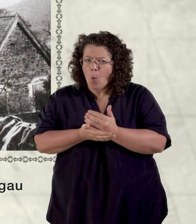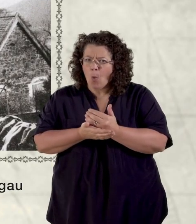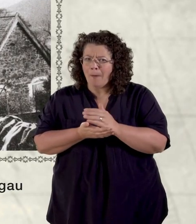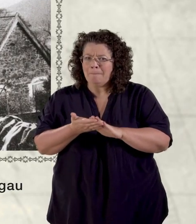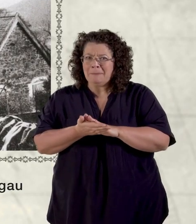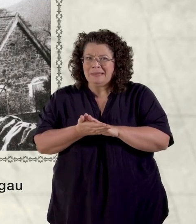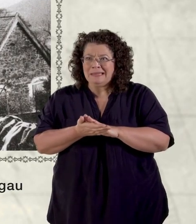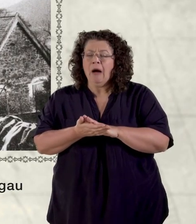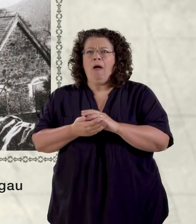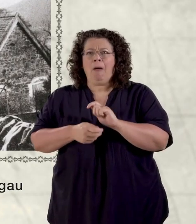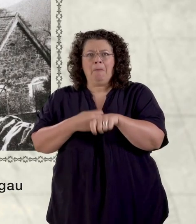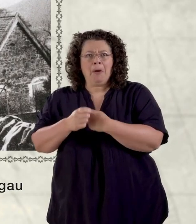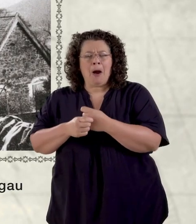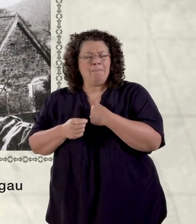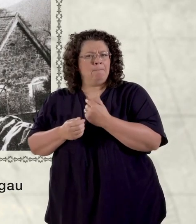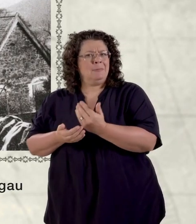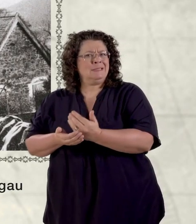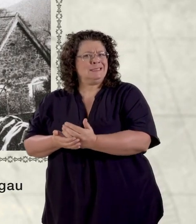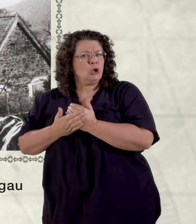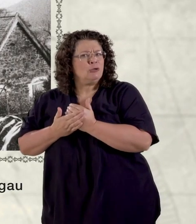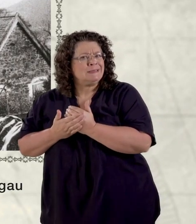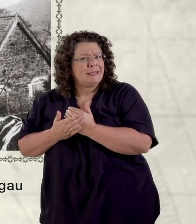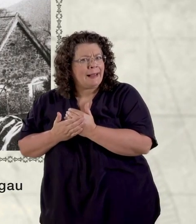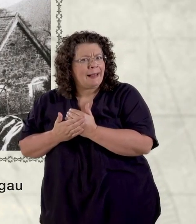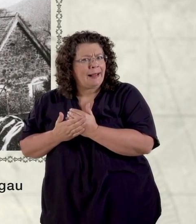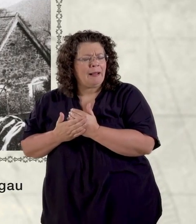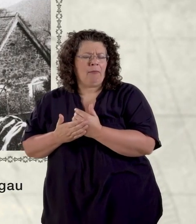cynilion yn cynnyddu.